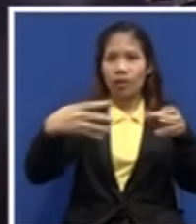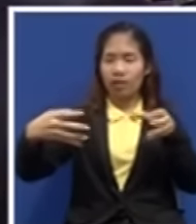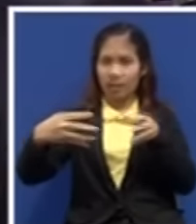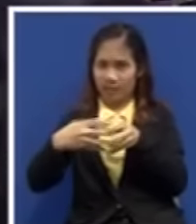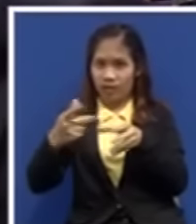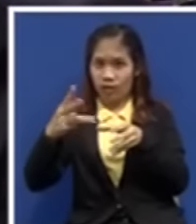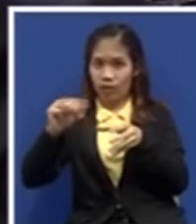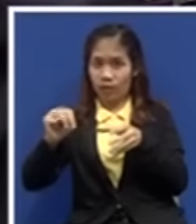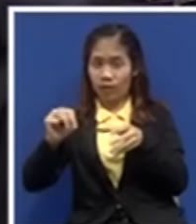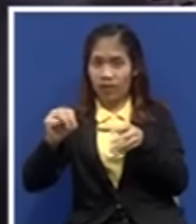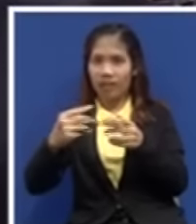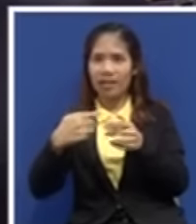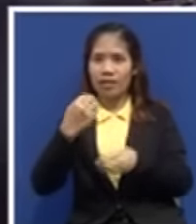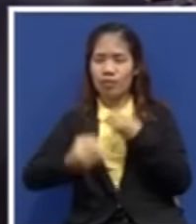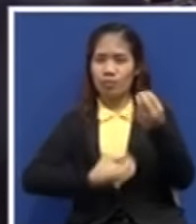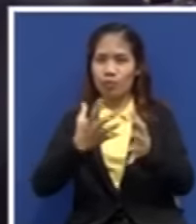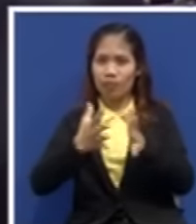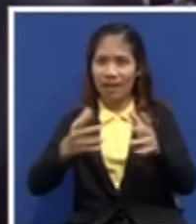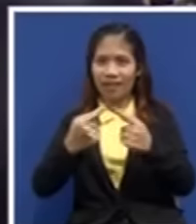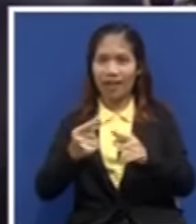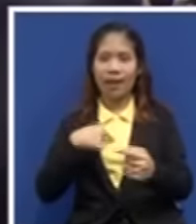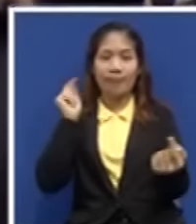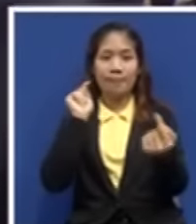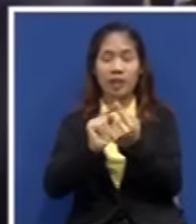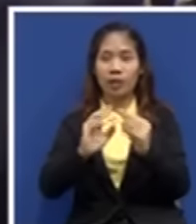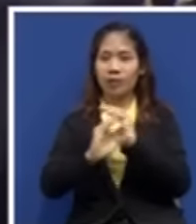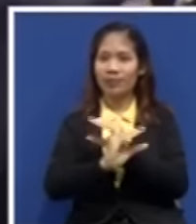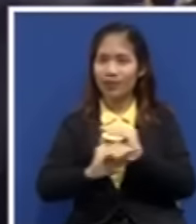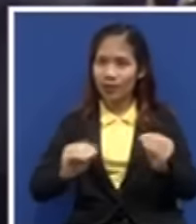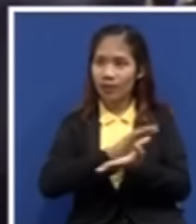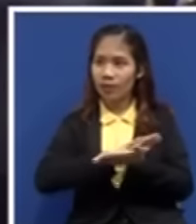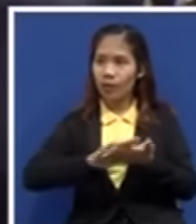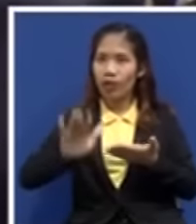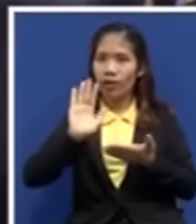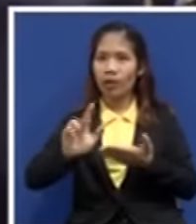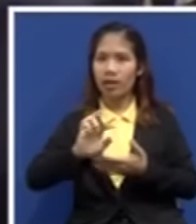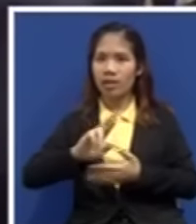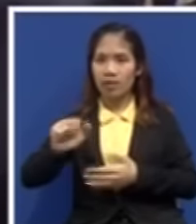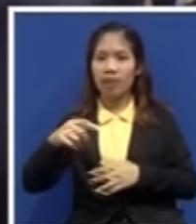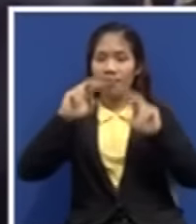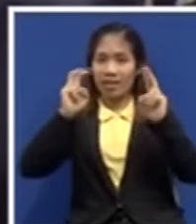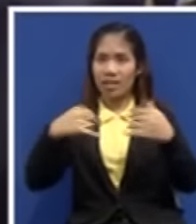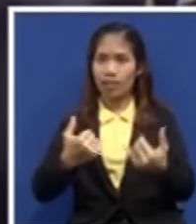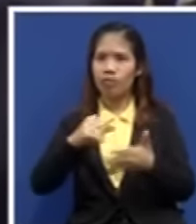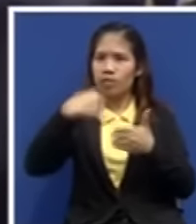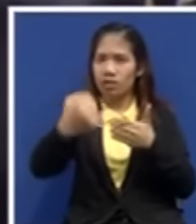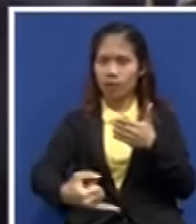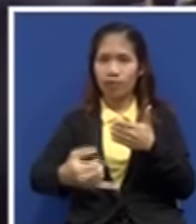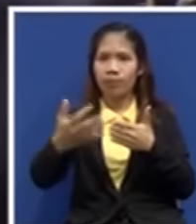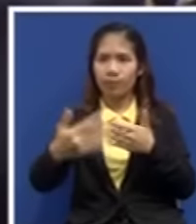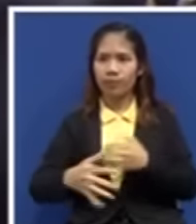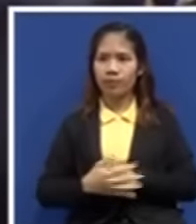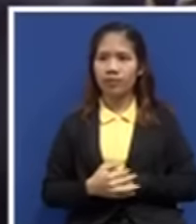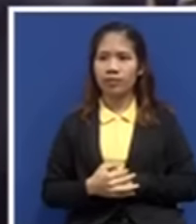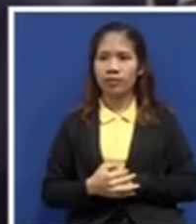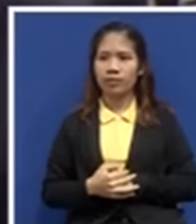พูดอีกมากเลยแต่เพื่อความสงบเรียบร้อยของสภาประเด็นนี้ผมจะจบแค่นี้นะครับ ครับ นะ ครับต่อครับ